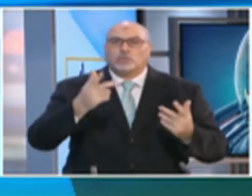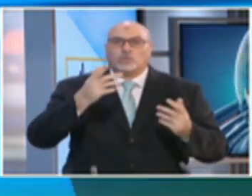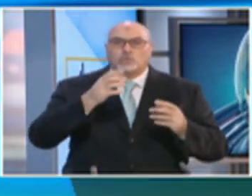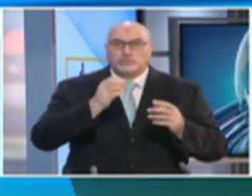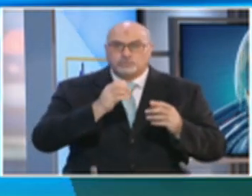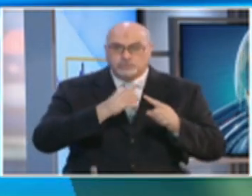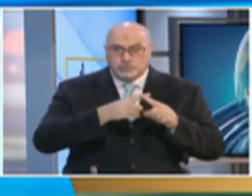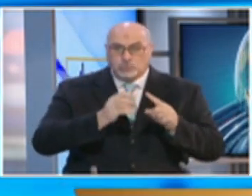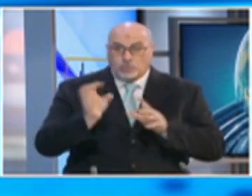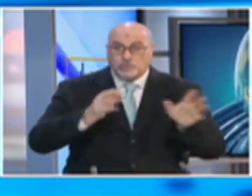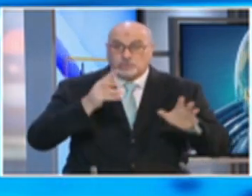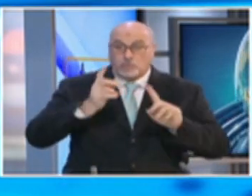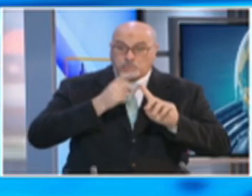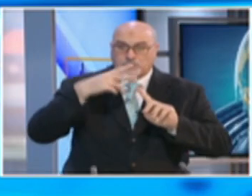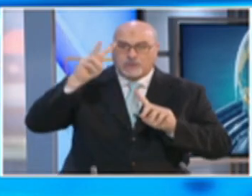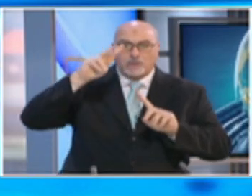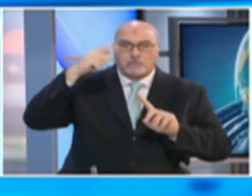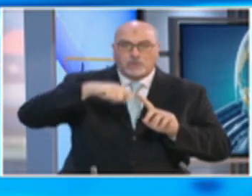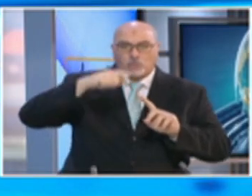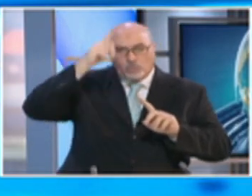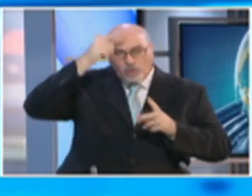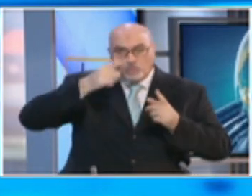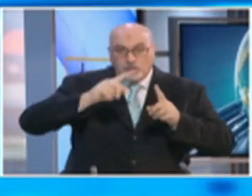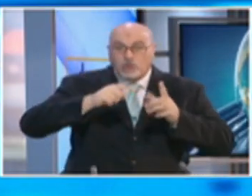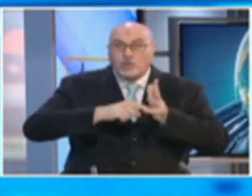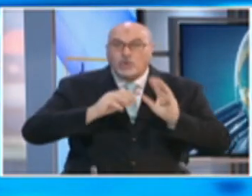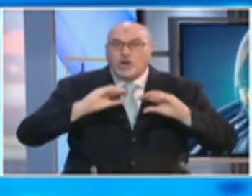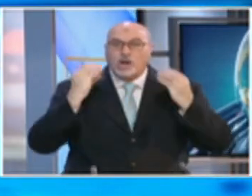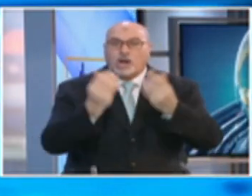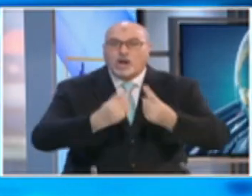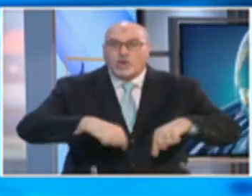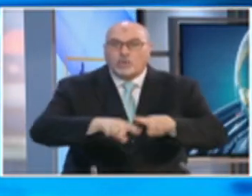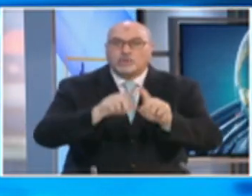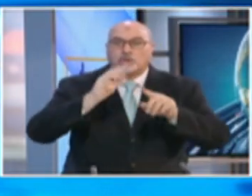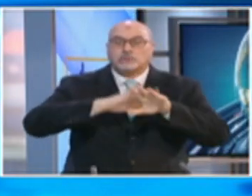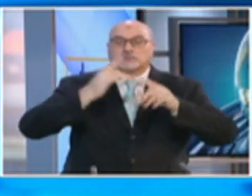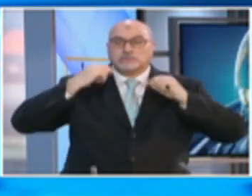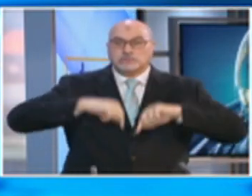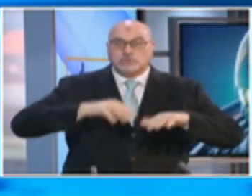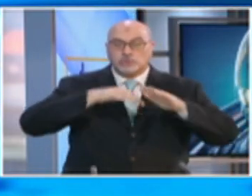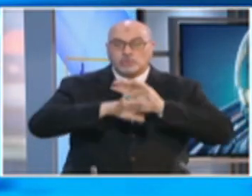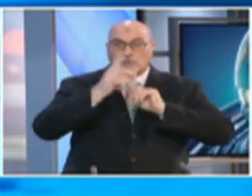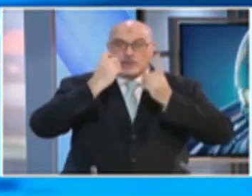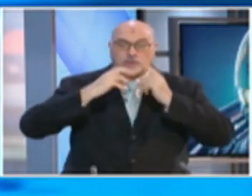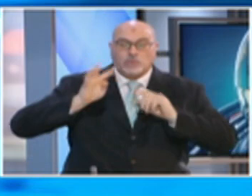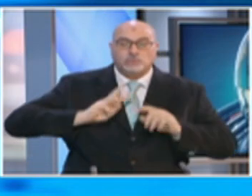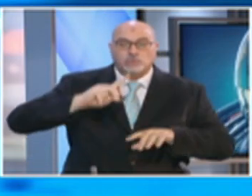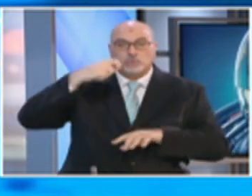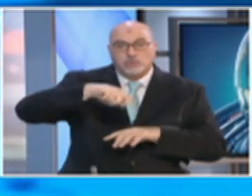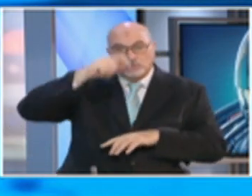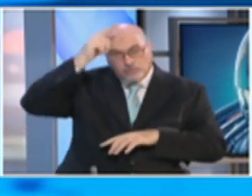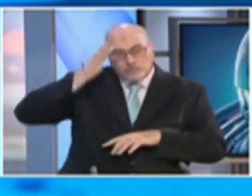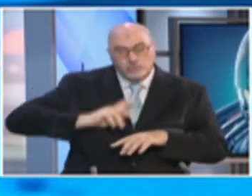والتوجيهات الهامة التي تضمنها اجتماع مجلس الوزراء أول أمس برئاسة رئيس الجمهورية السيد عبد